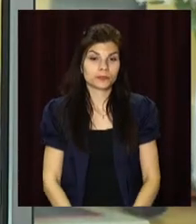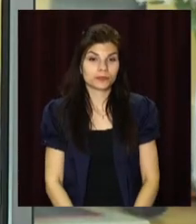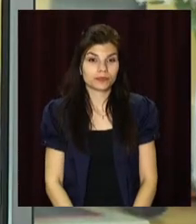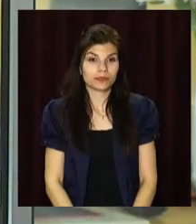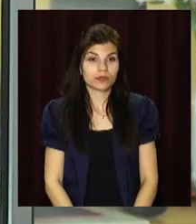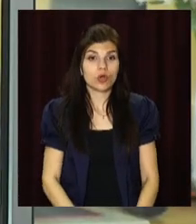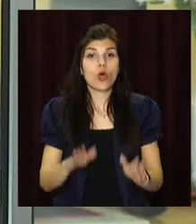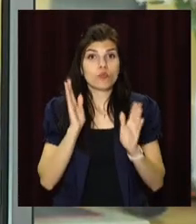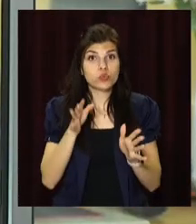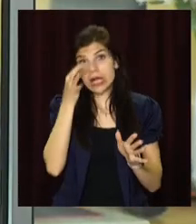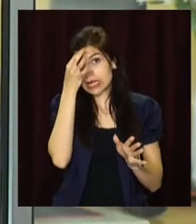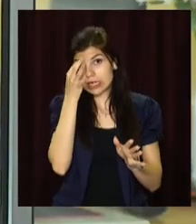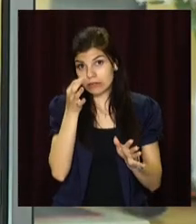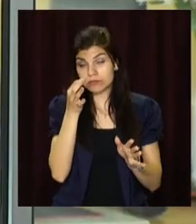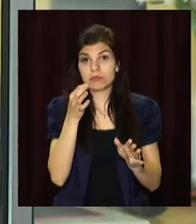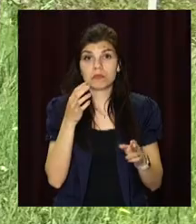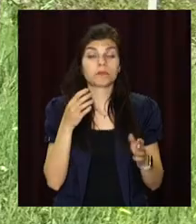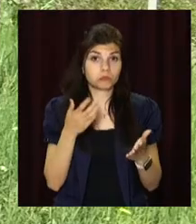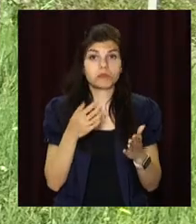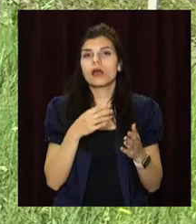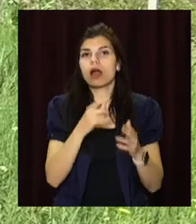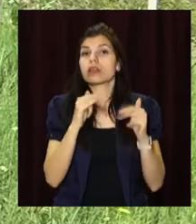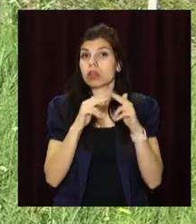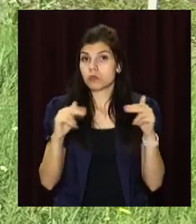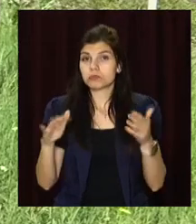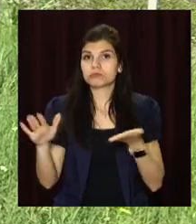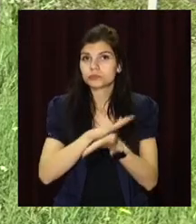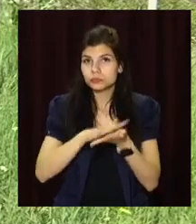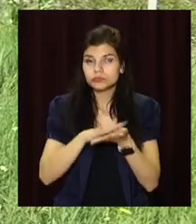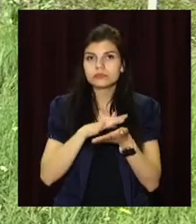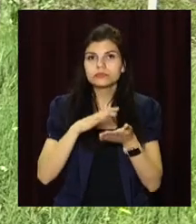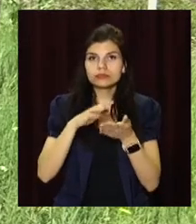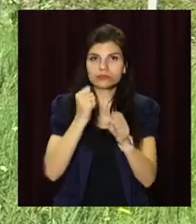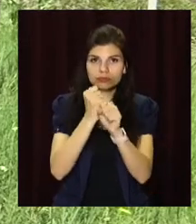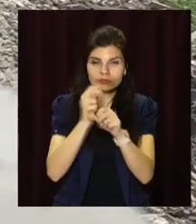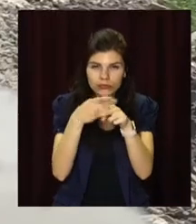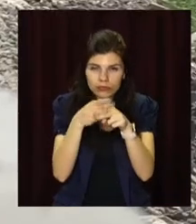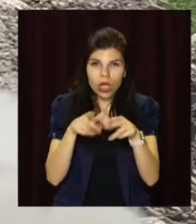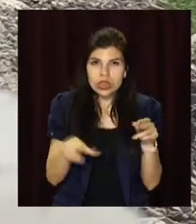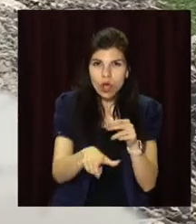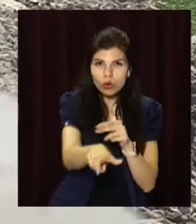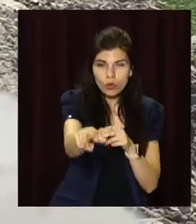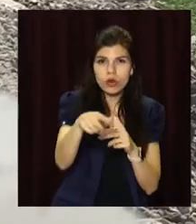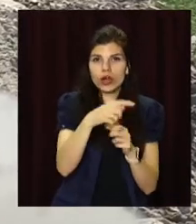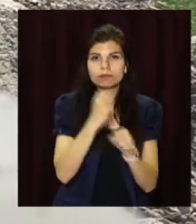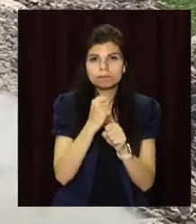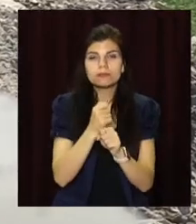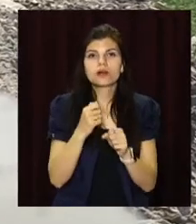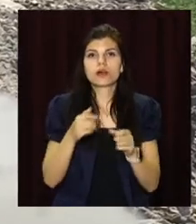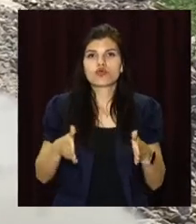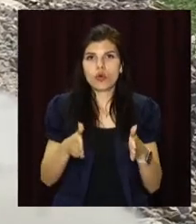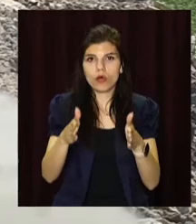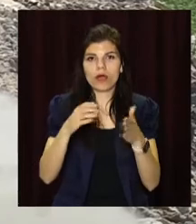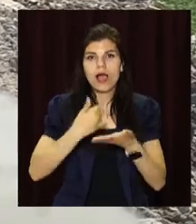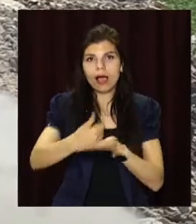Буде рівною без вибоїн. На Дніпропетровщині ремонтують трасу Знам'янка-Луганське-Зварине. Дорожня техніка працює одночасно на